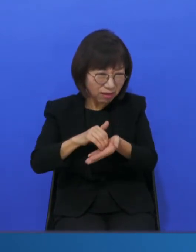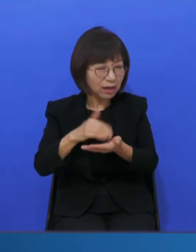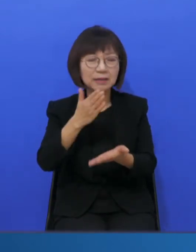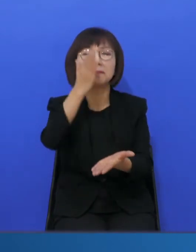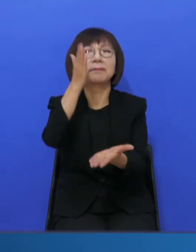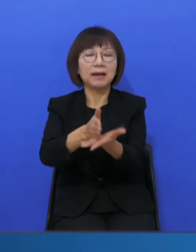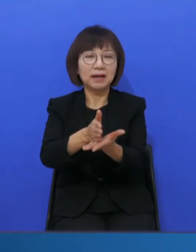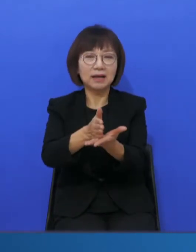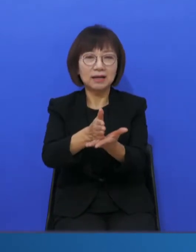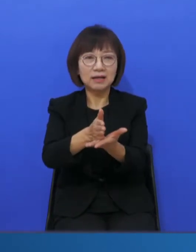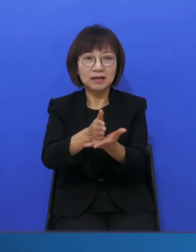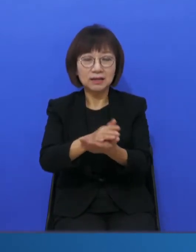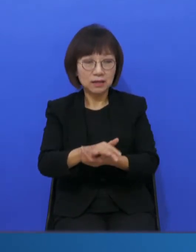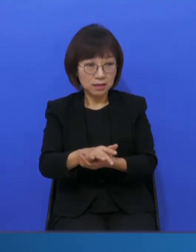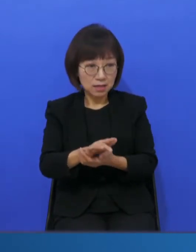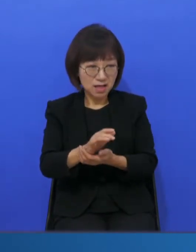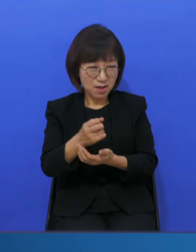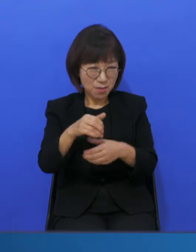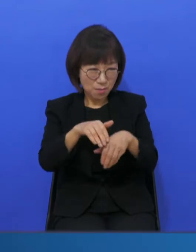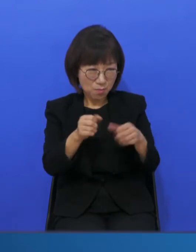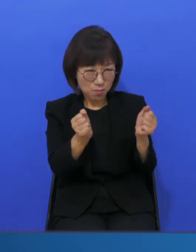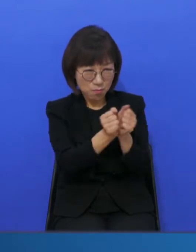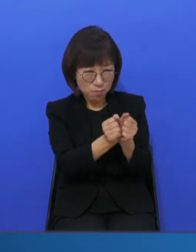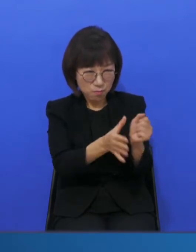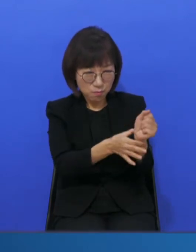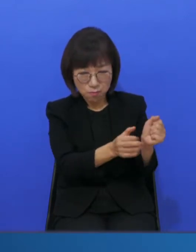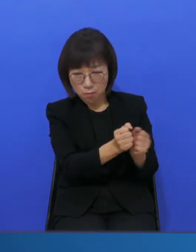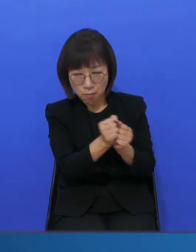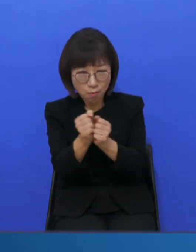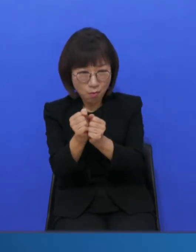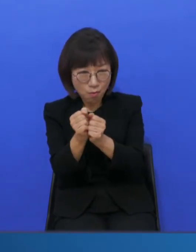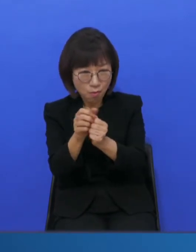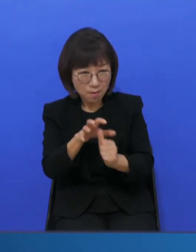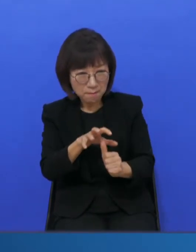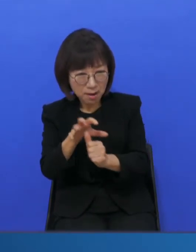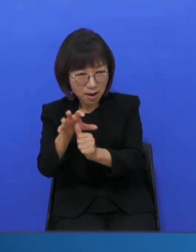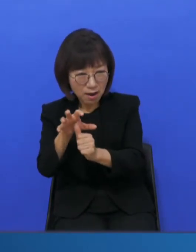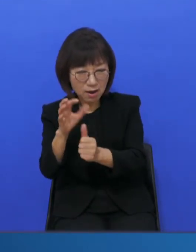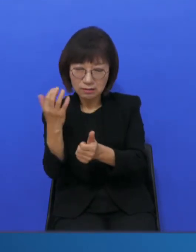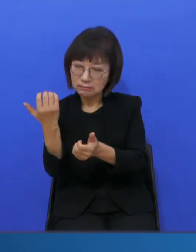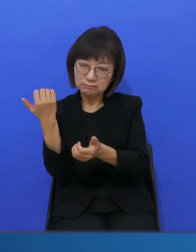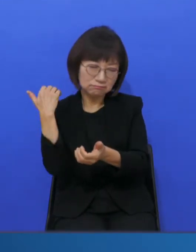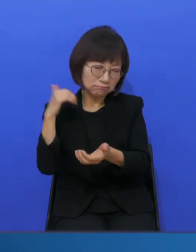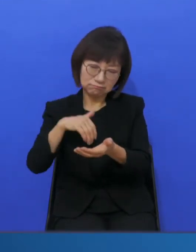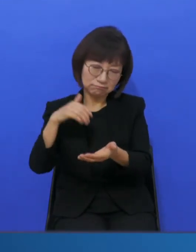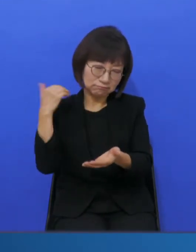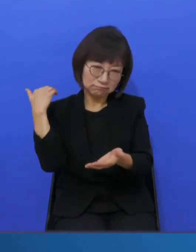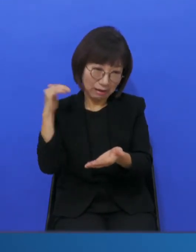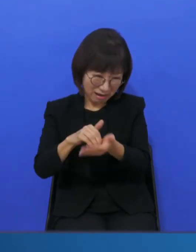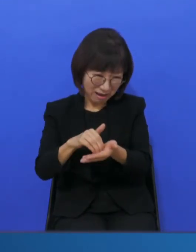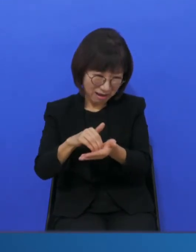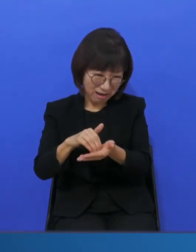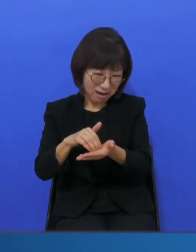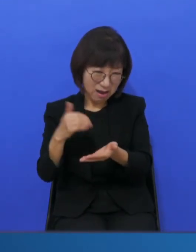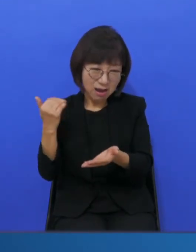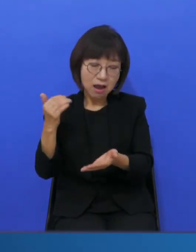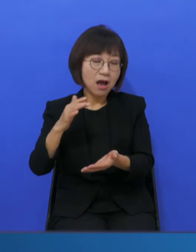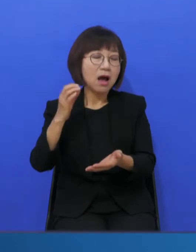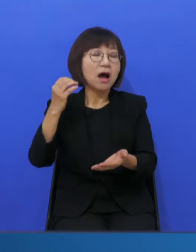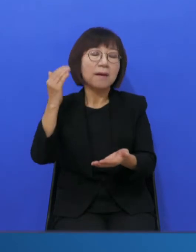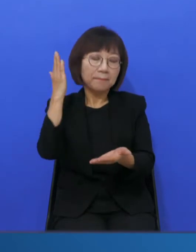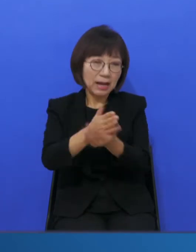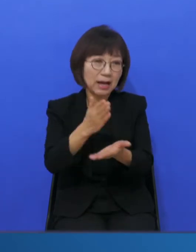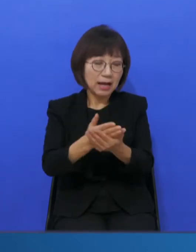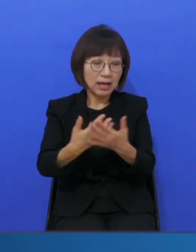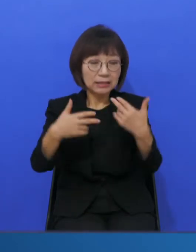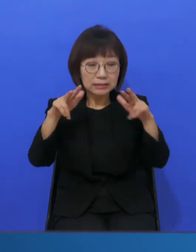saying. 다시는 포로되지 말아라. Do not be colonized and bring 지금 captives. 로마에 속국돼 있지 않습니까? 다시는 속국되지 말라. 그